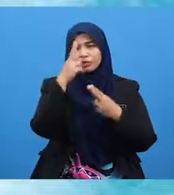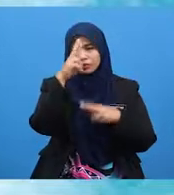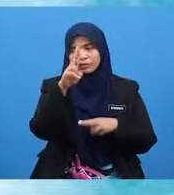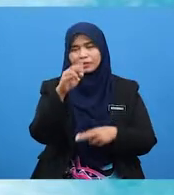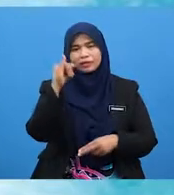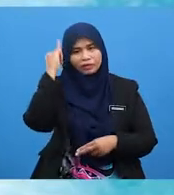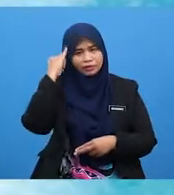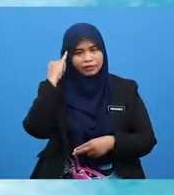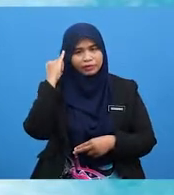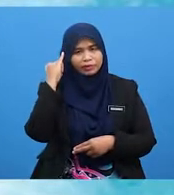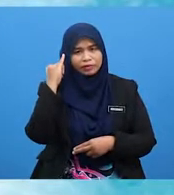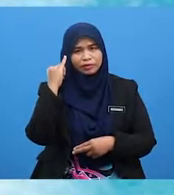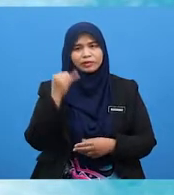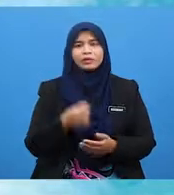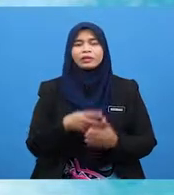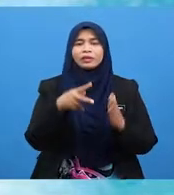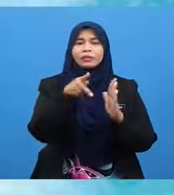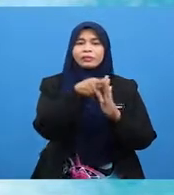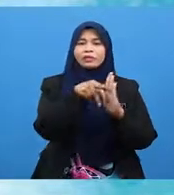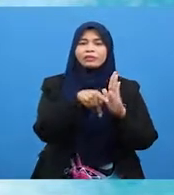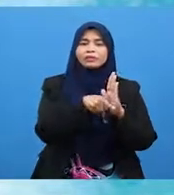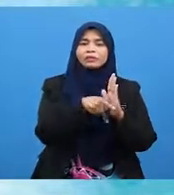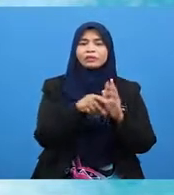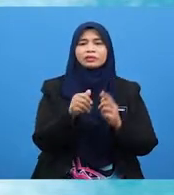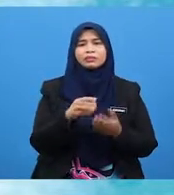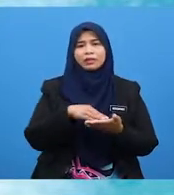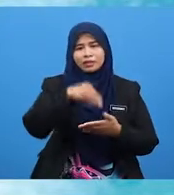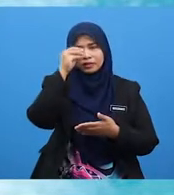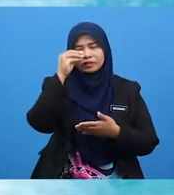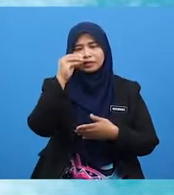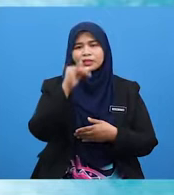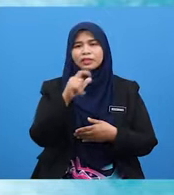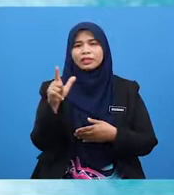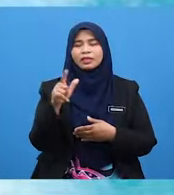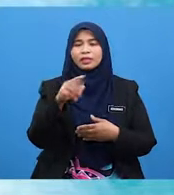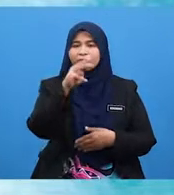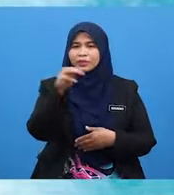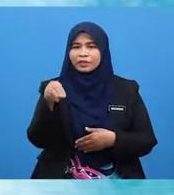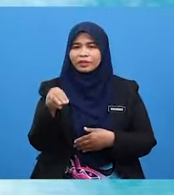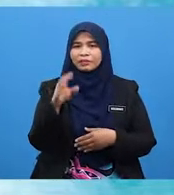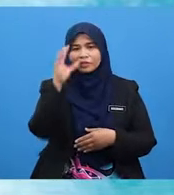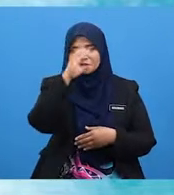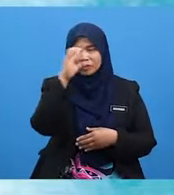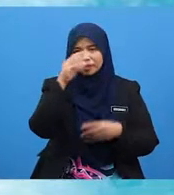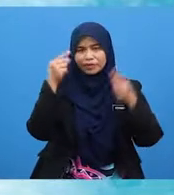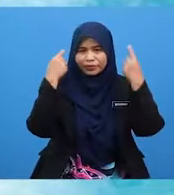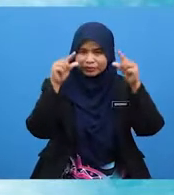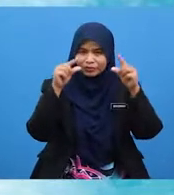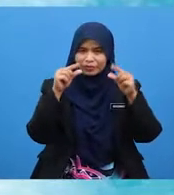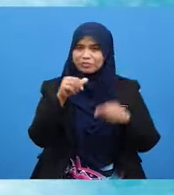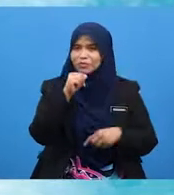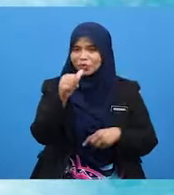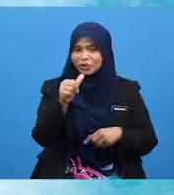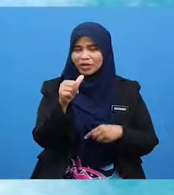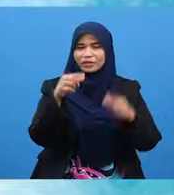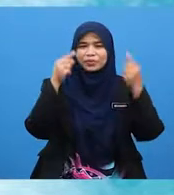ilmu. Prinsip menuntut ilmu yang dipegang oleh beliau ialah murid mencari guru.